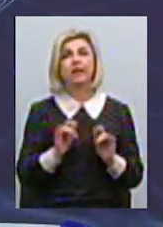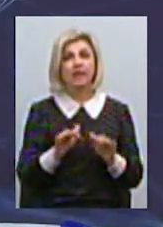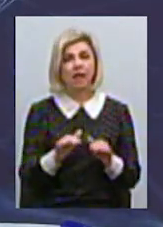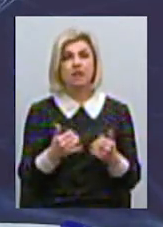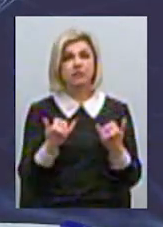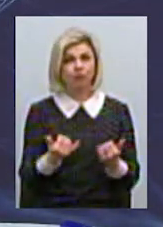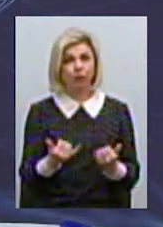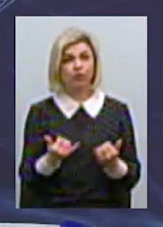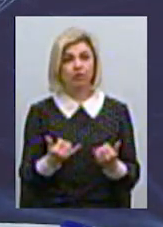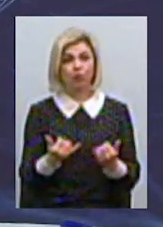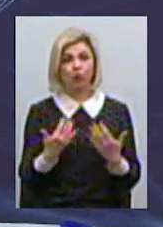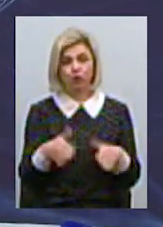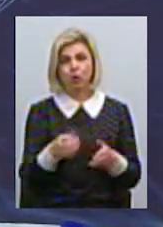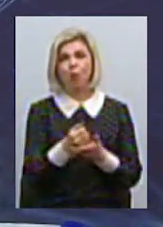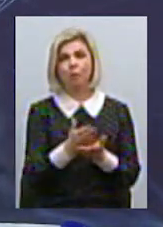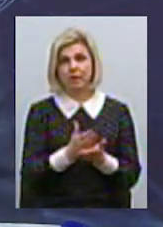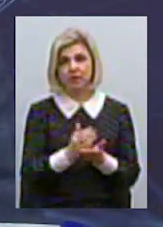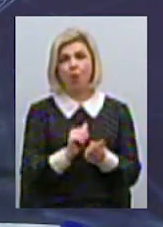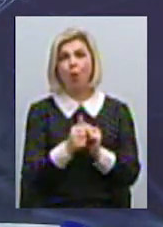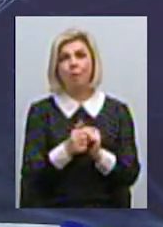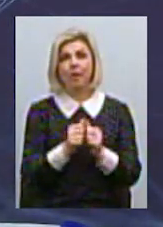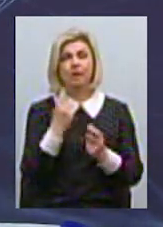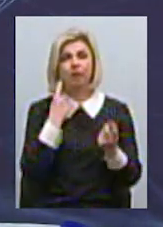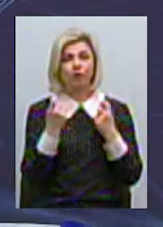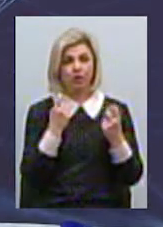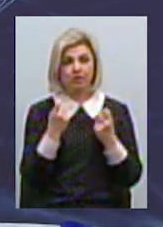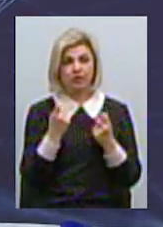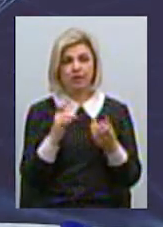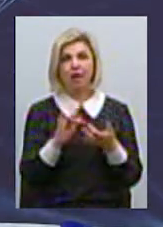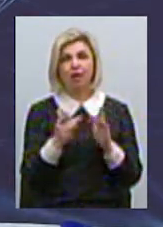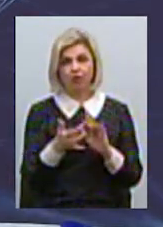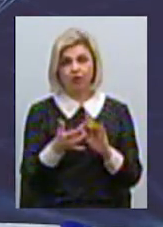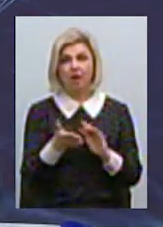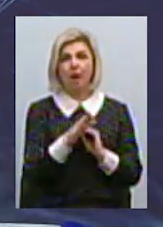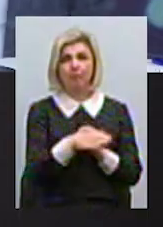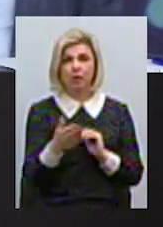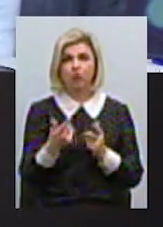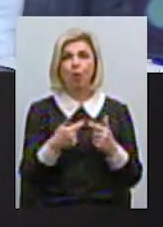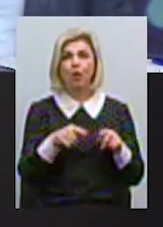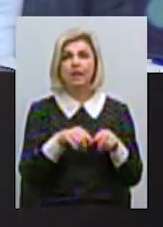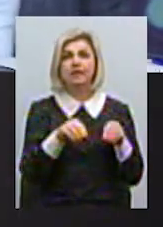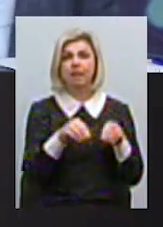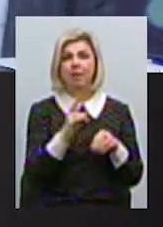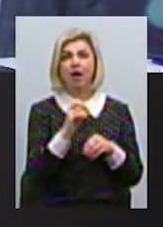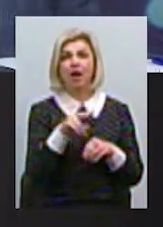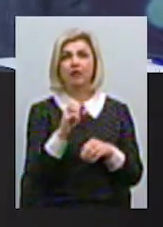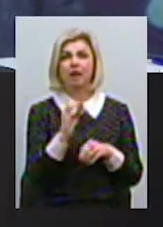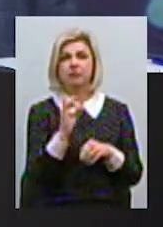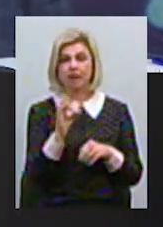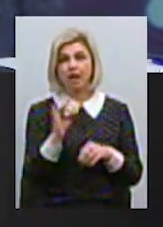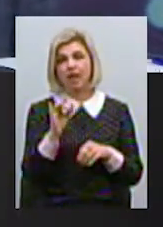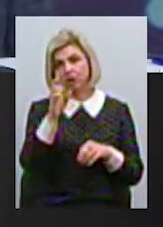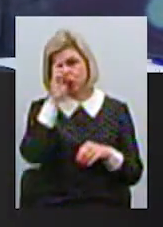сьогоднішній день вже забезпечення обмін інформацією між електронним обміном між органами земельного кадастру і державними